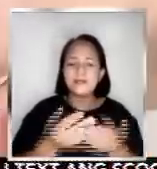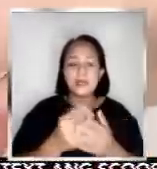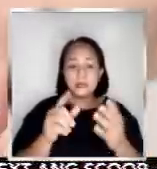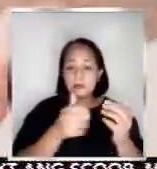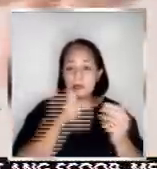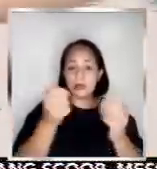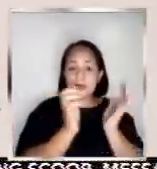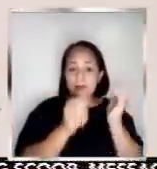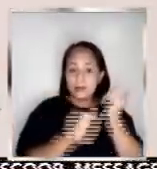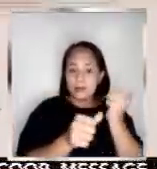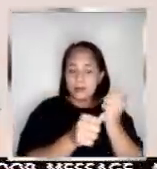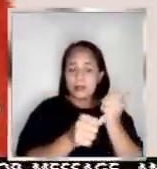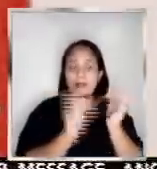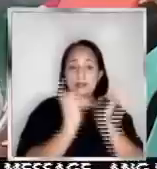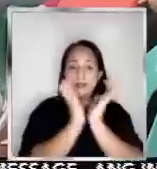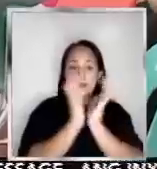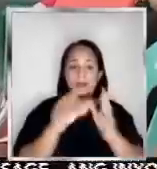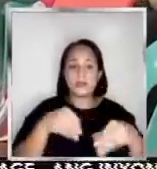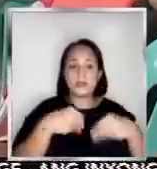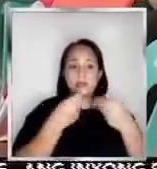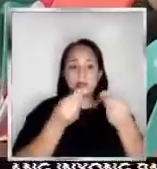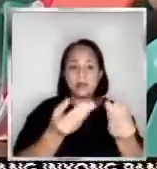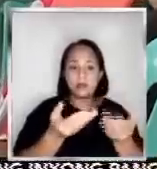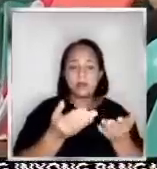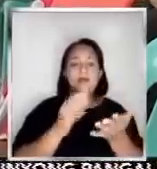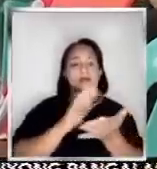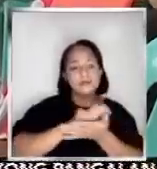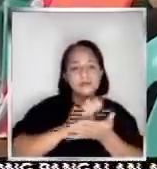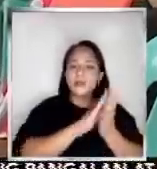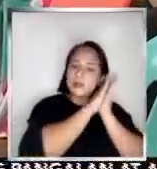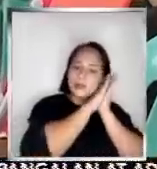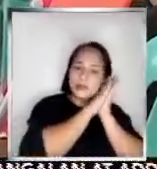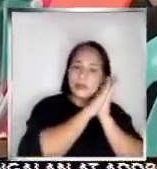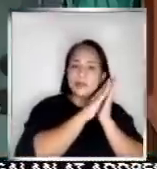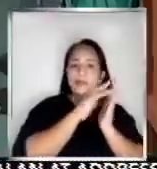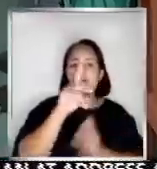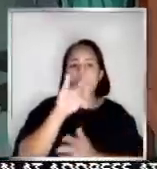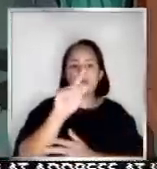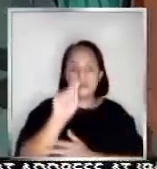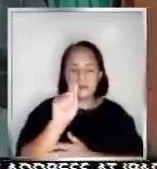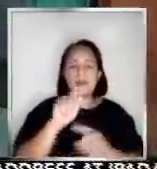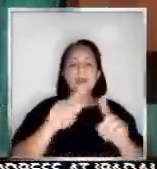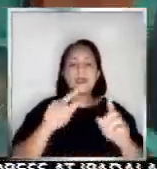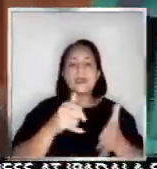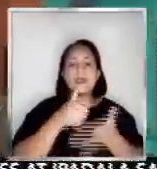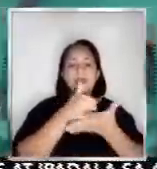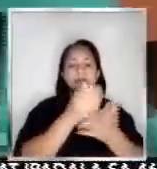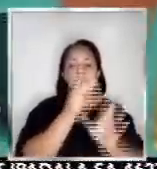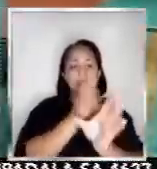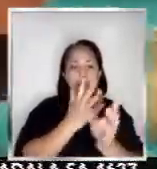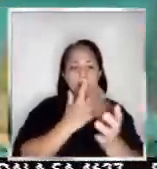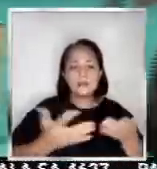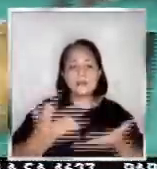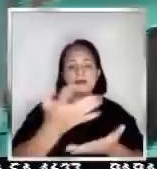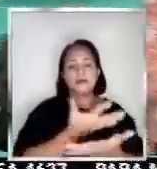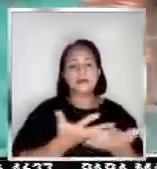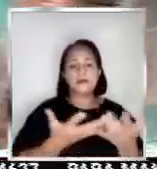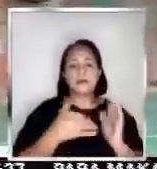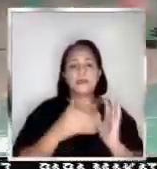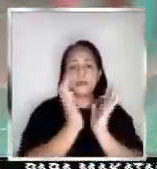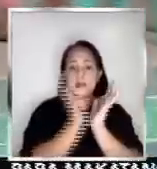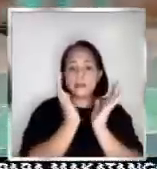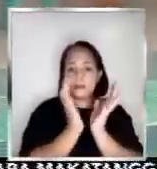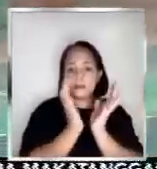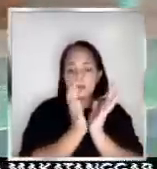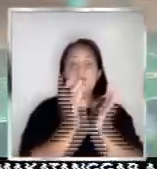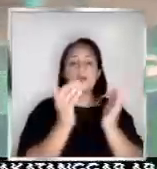DSWD ng sleeping at hygiene kits. Nagsagawa rin ng intervention ang mga psychiatrist at psychologist ng DSWD para tulungan ang